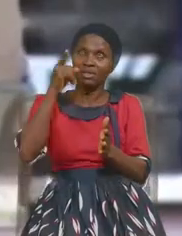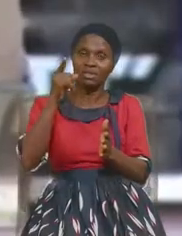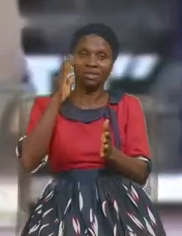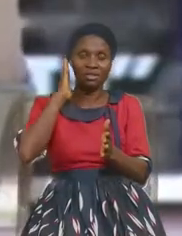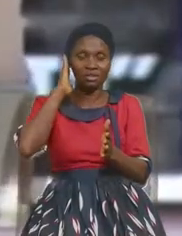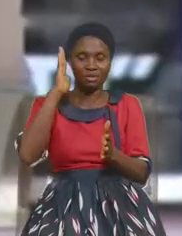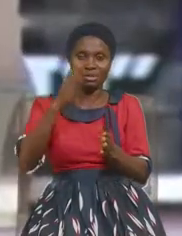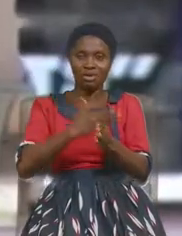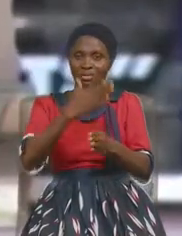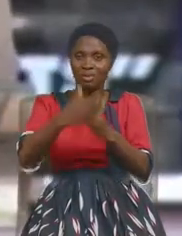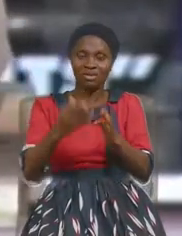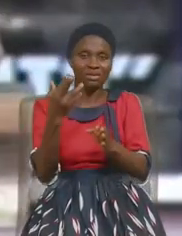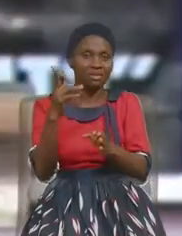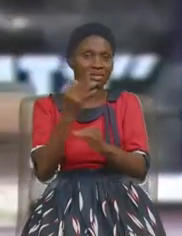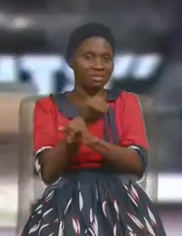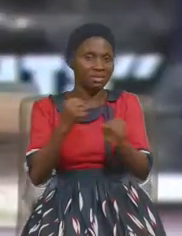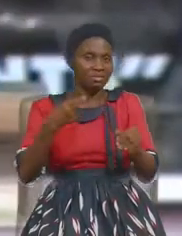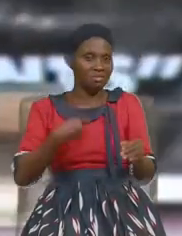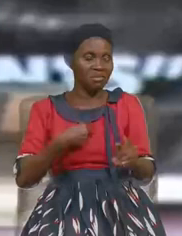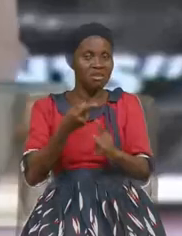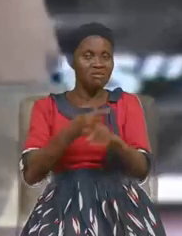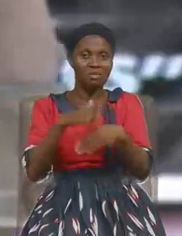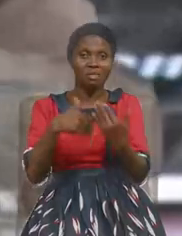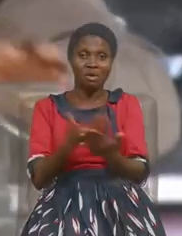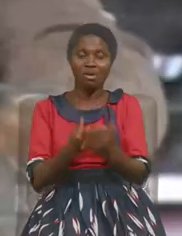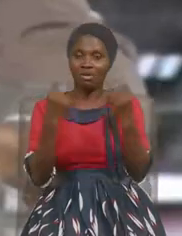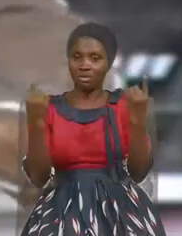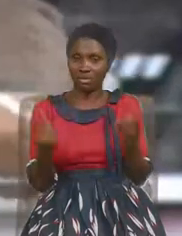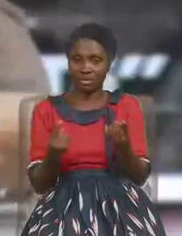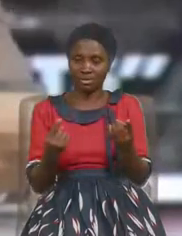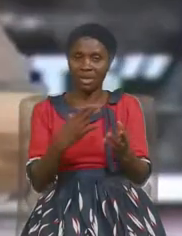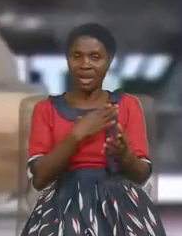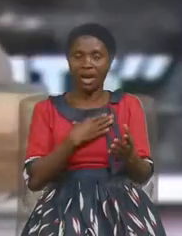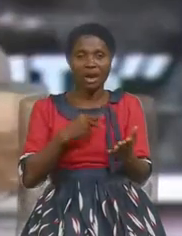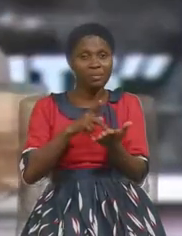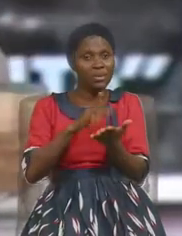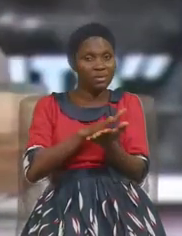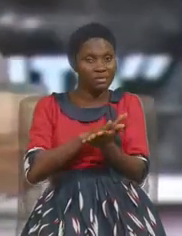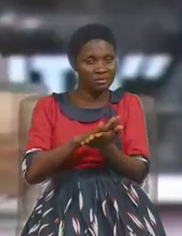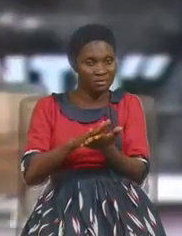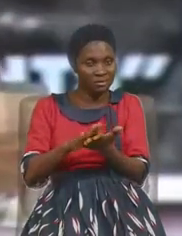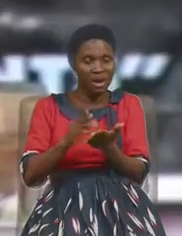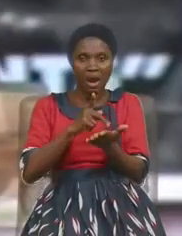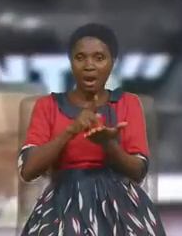rachète complètement de toute iniquité et de se faire un peuple,